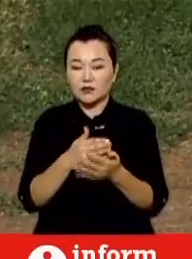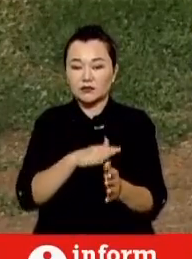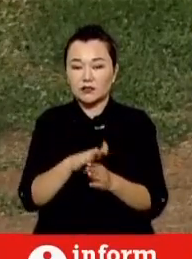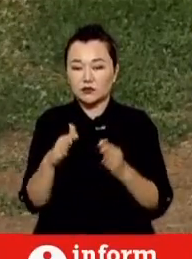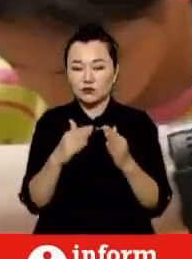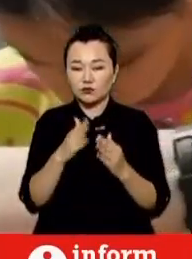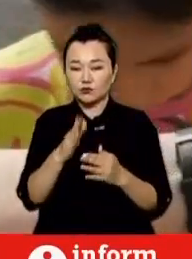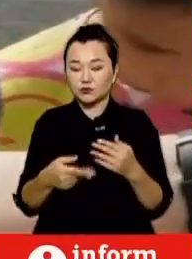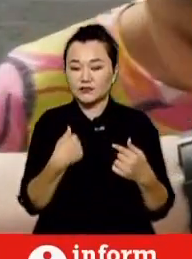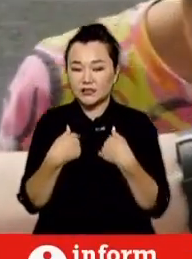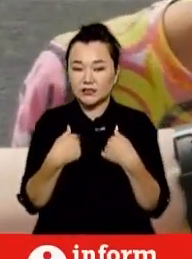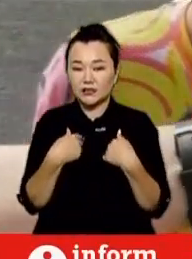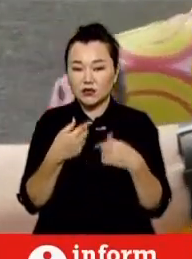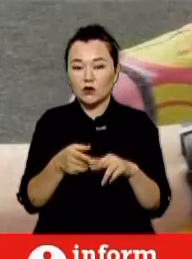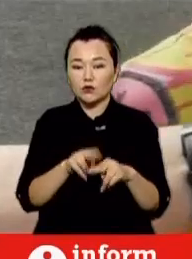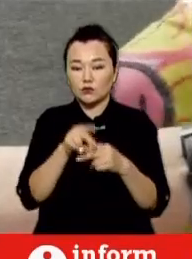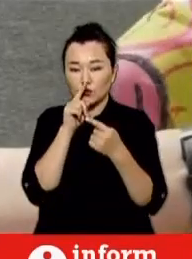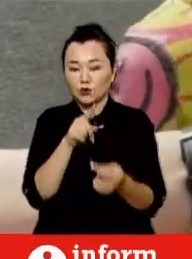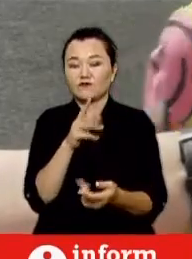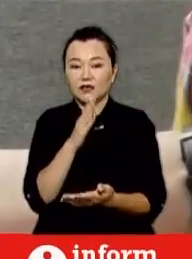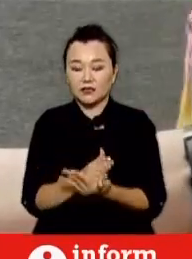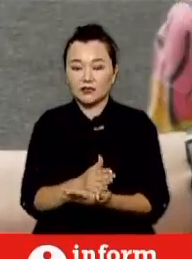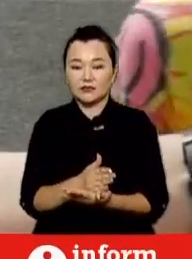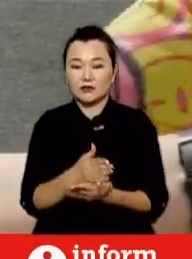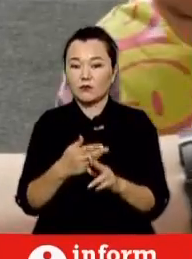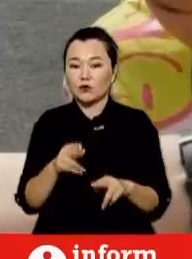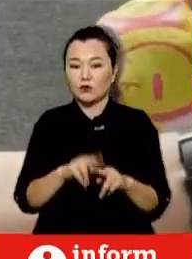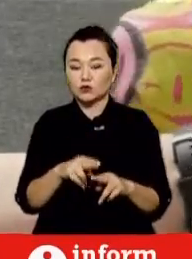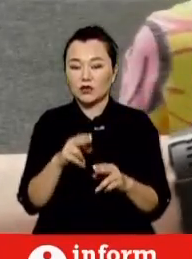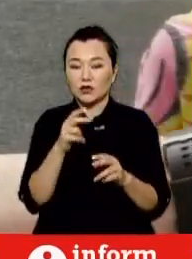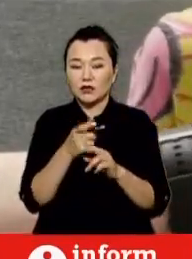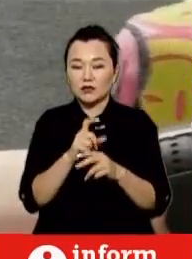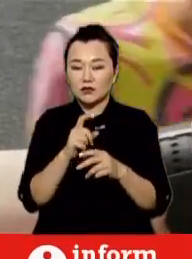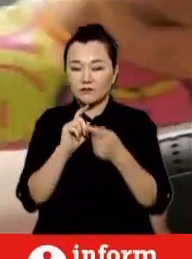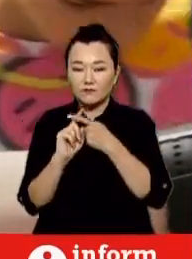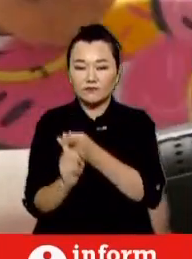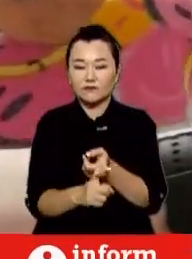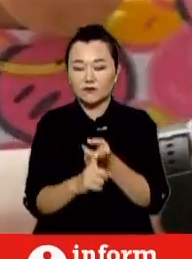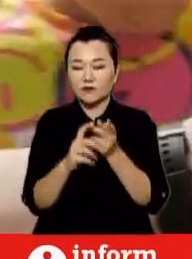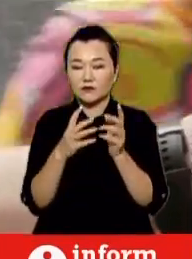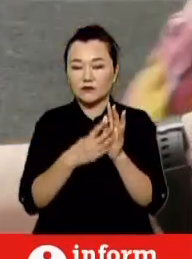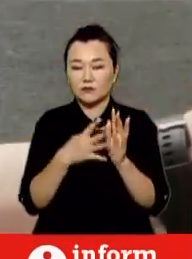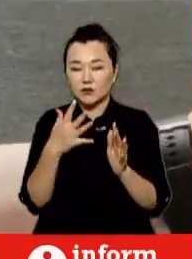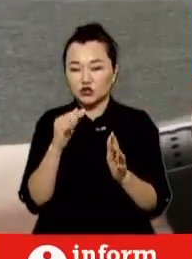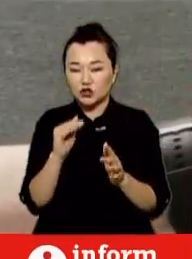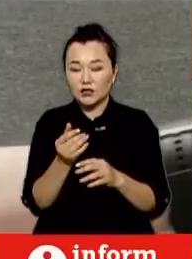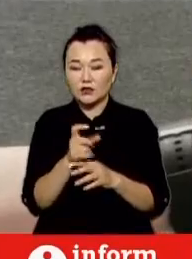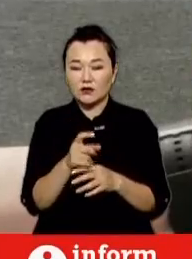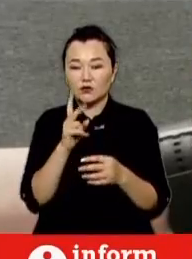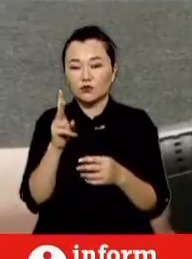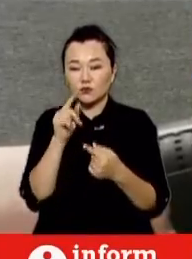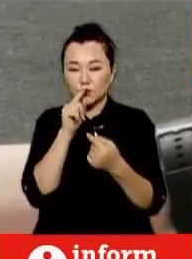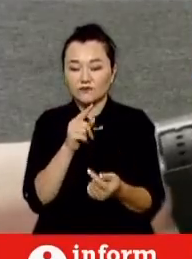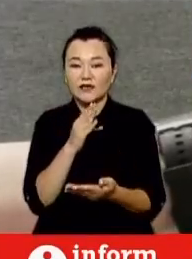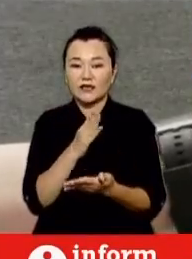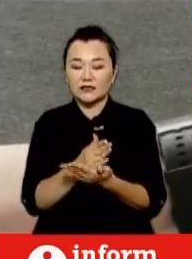будет страдать. Есть, которые против. Да, потому что это как бы облучение, особенно вот это 5G. Есть, которые против. У